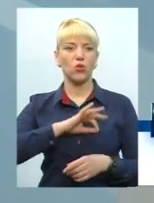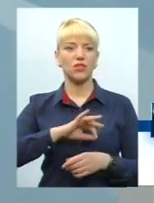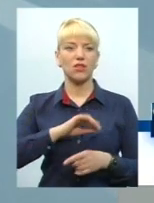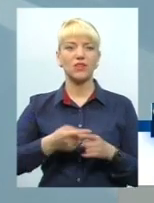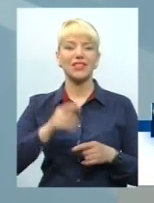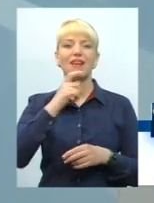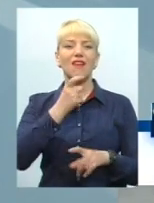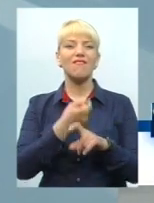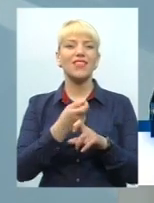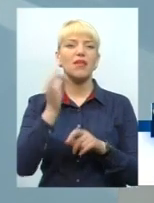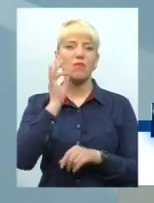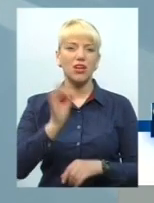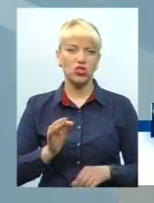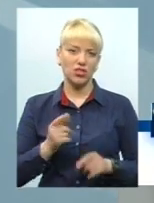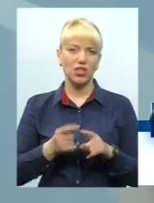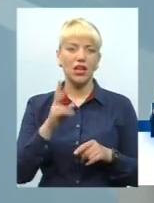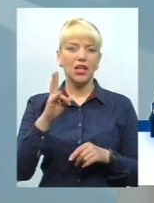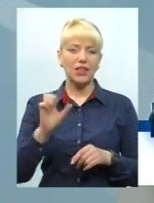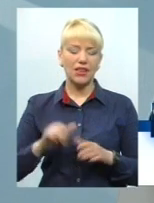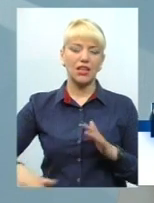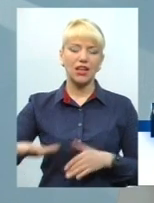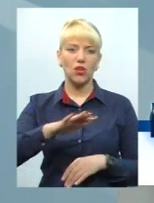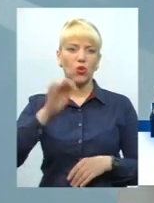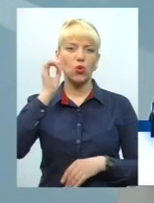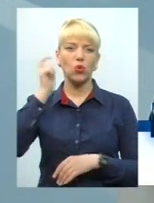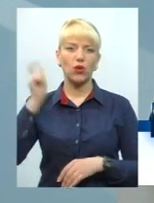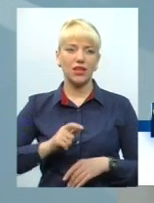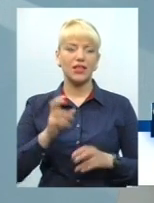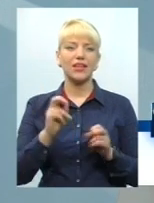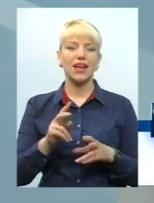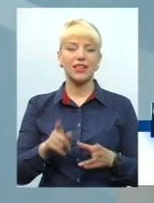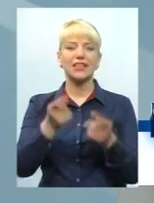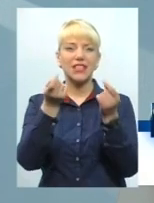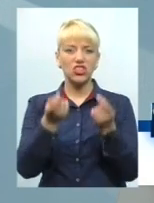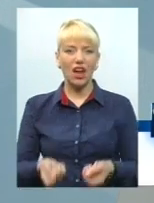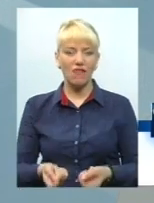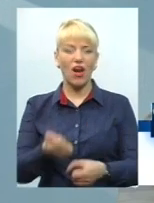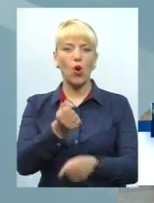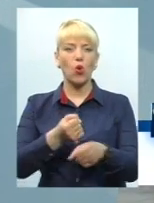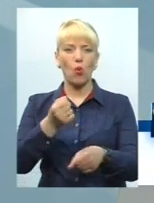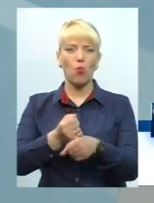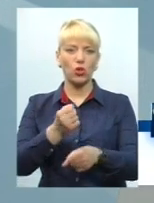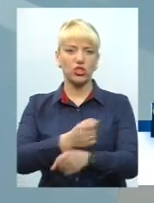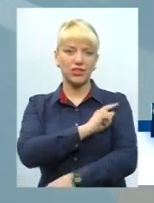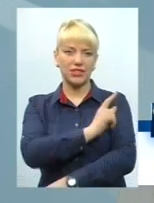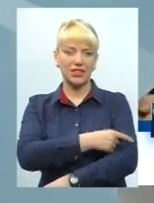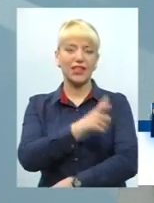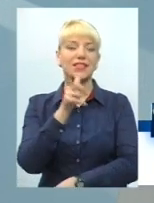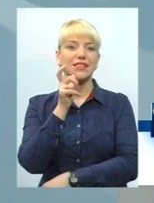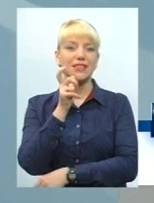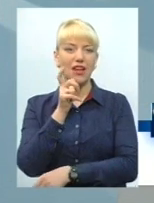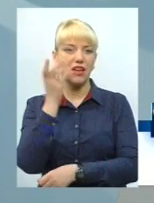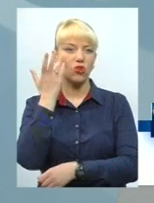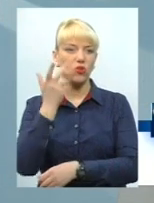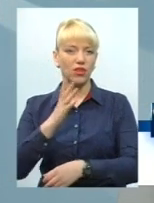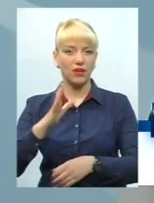тій самій Німеччині, значить, і на території України як джерело дешевої робочої сили. От, ну, і Сталін, відповідно, коли він